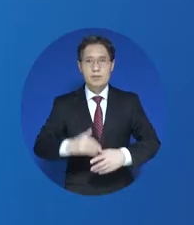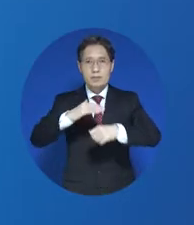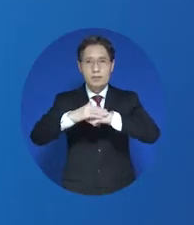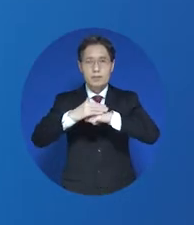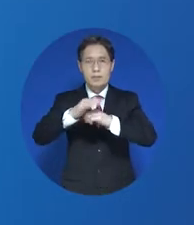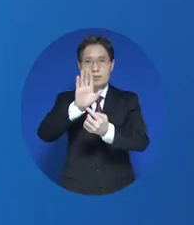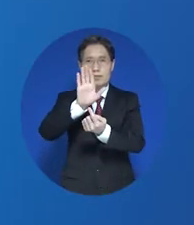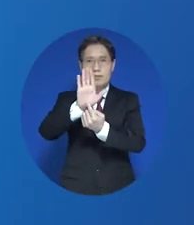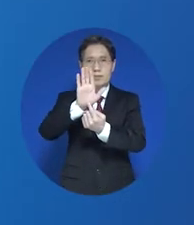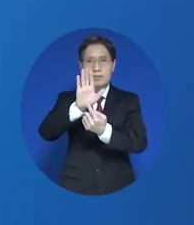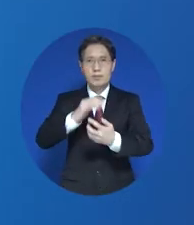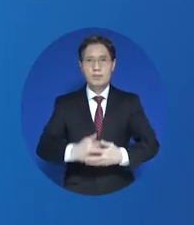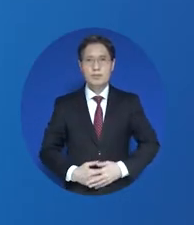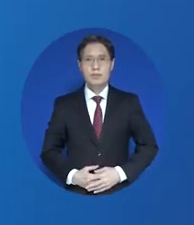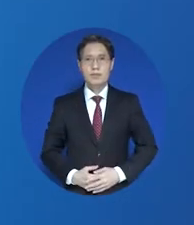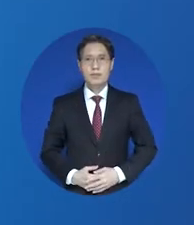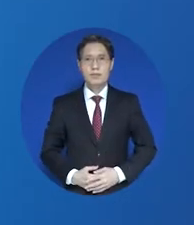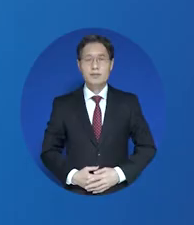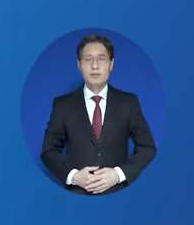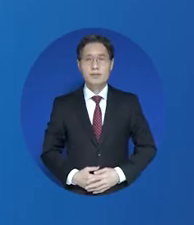이어서 대구 게시판입니다